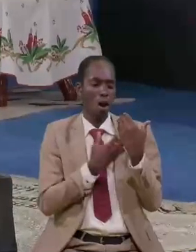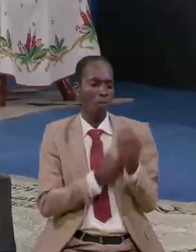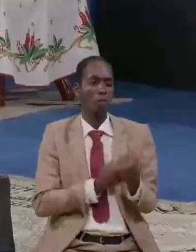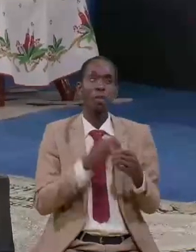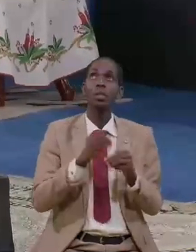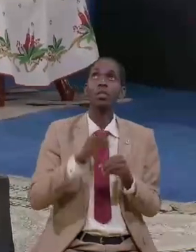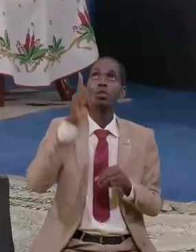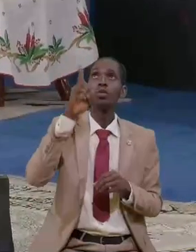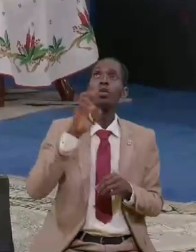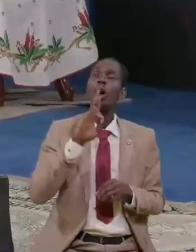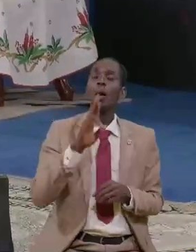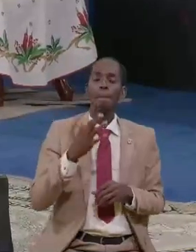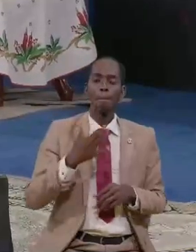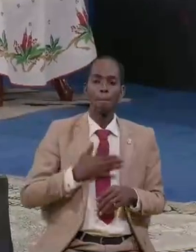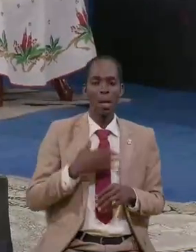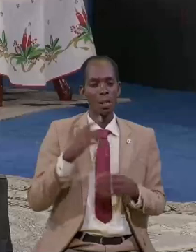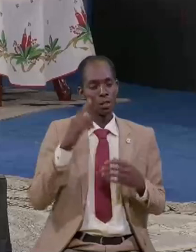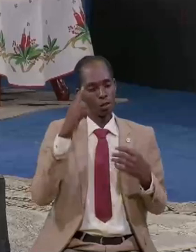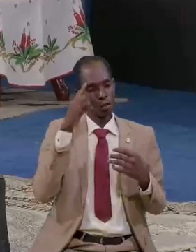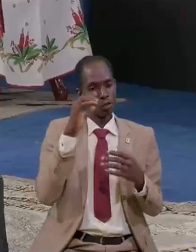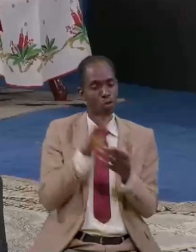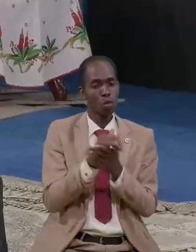Dès ma jeunesse,